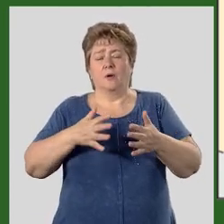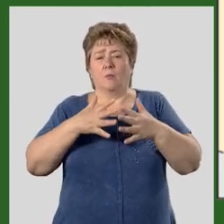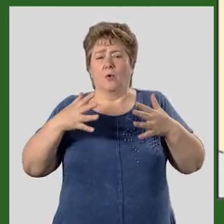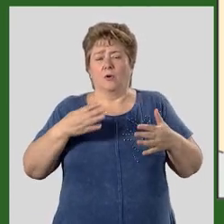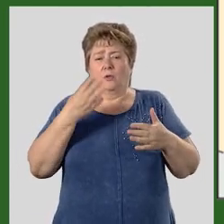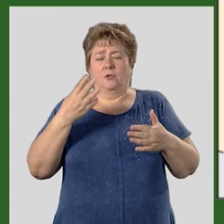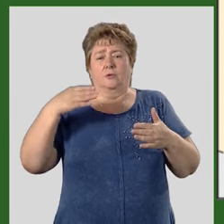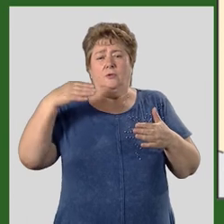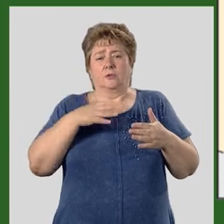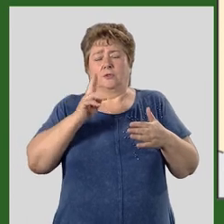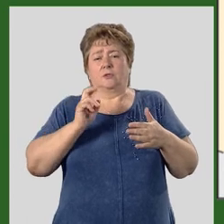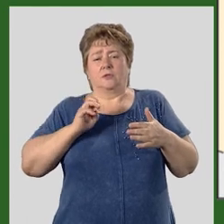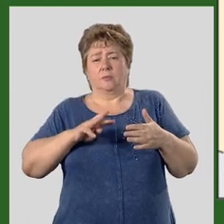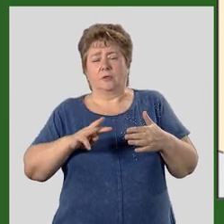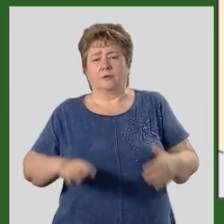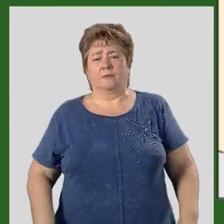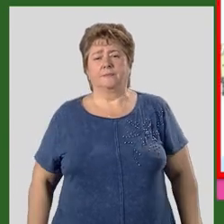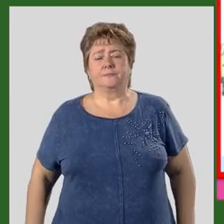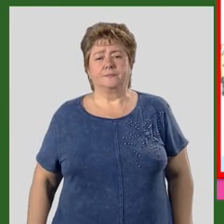более 4000 километров.